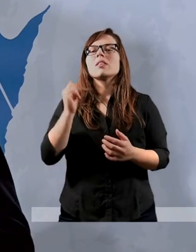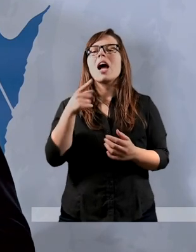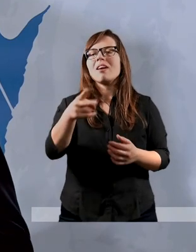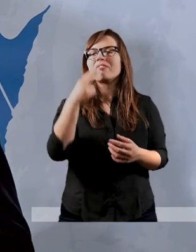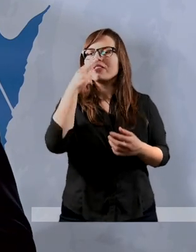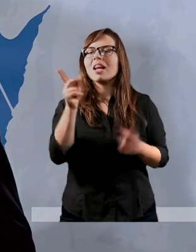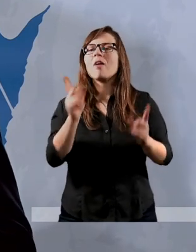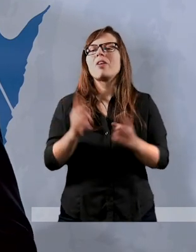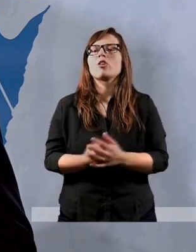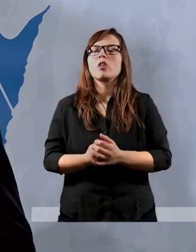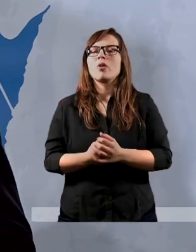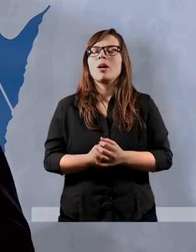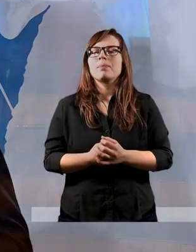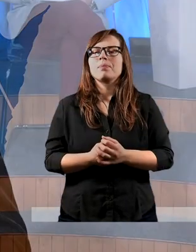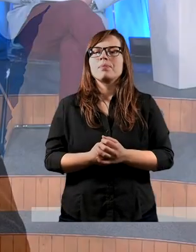tutaj, jak Wojciech